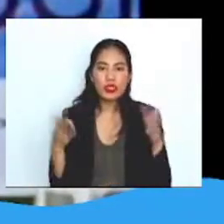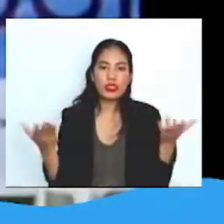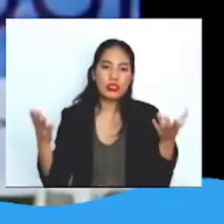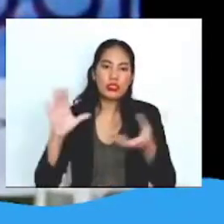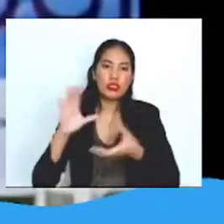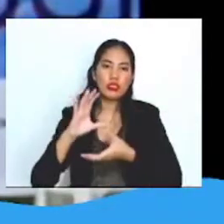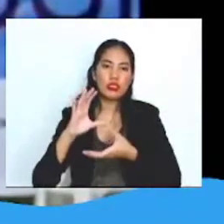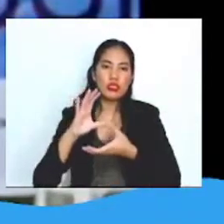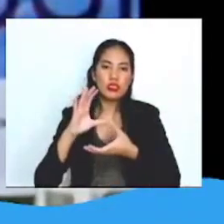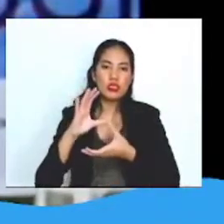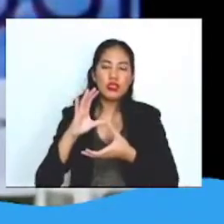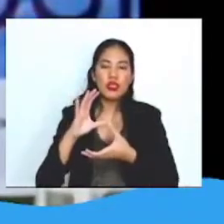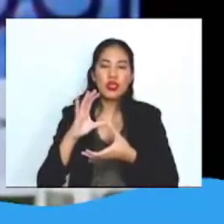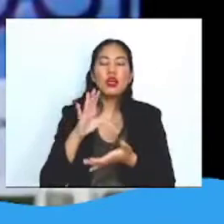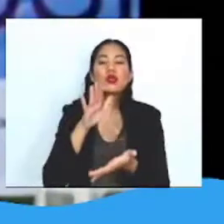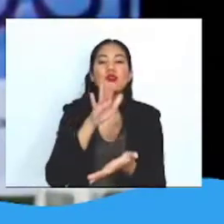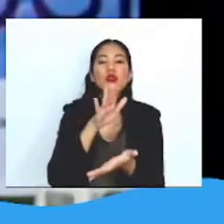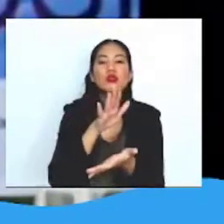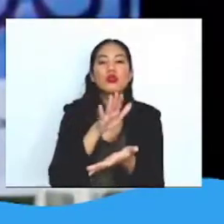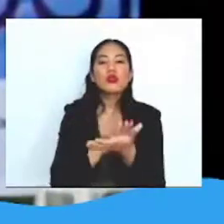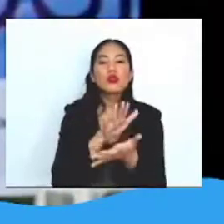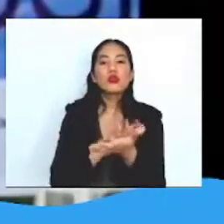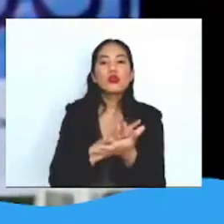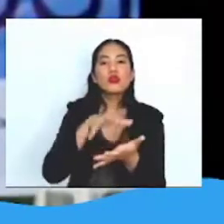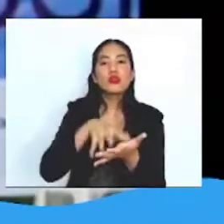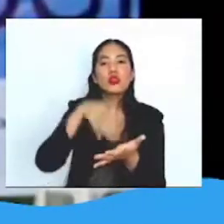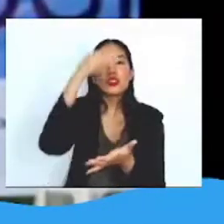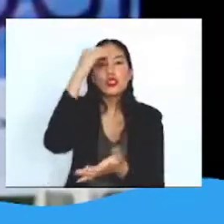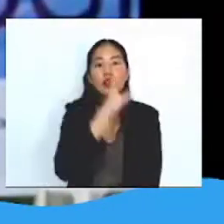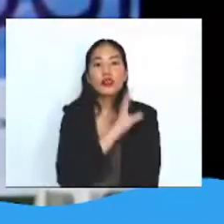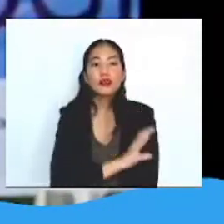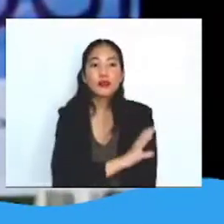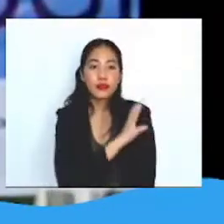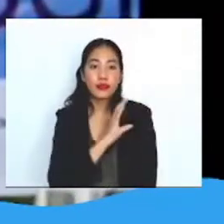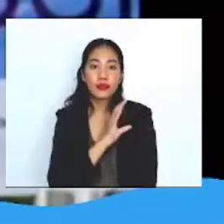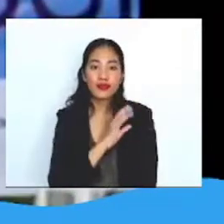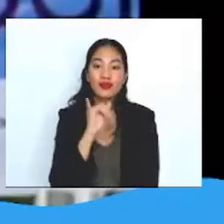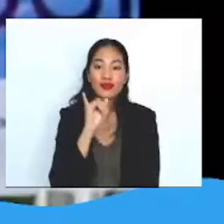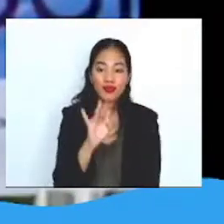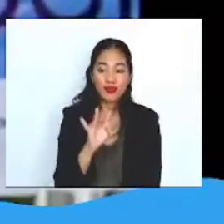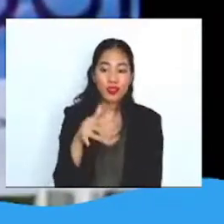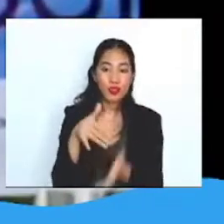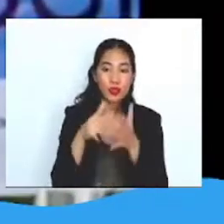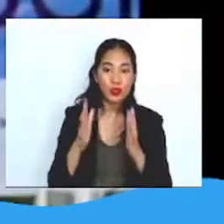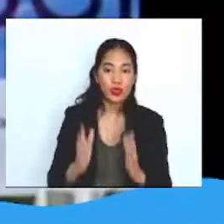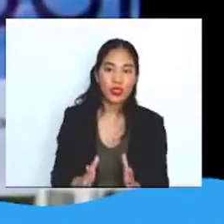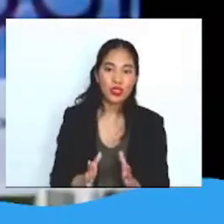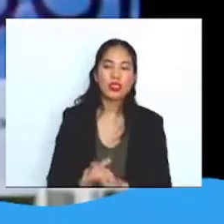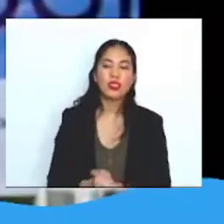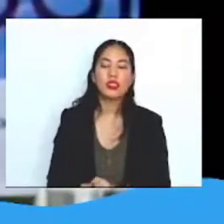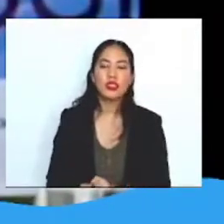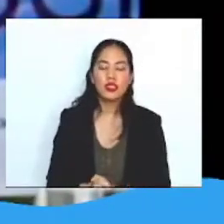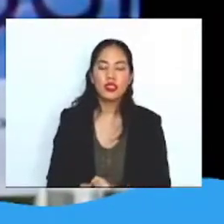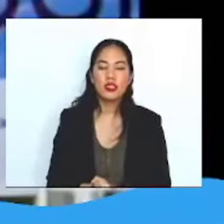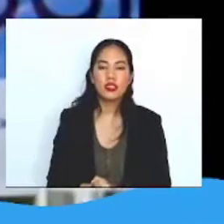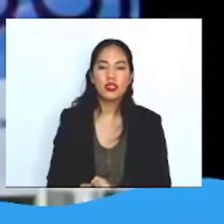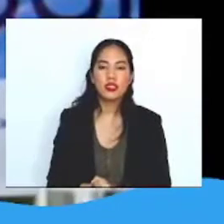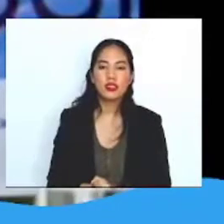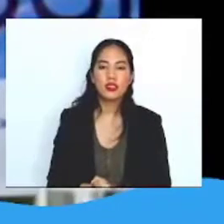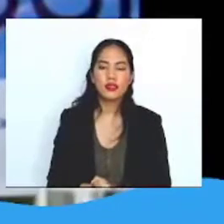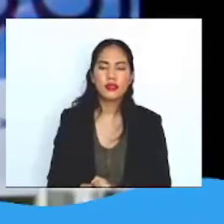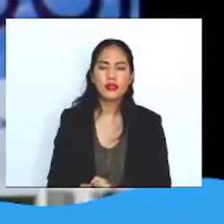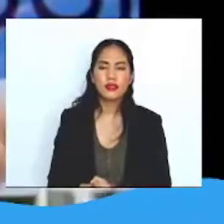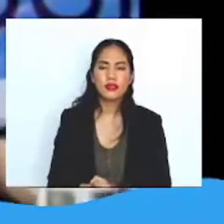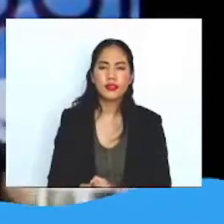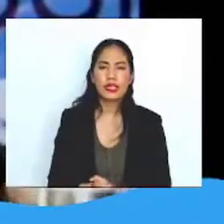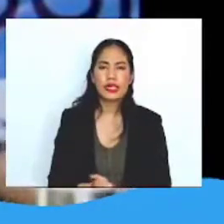clinic. Kapag po ang bata, yun naman po parati ang ating pinag-uusapan, ay medyo nahuhuli at